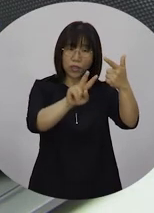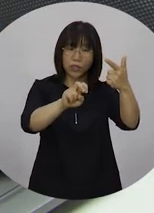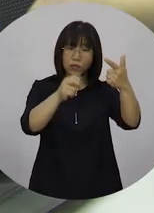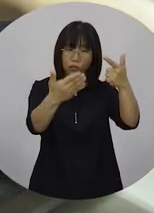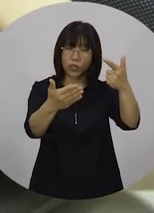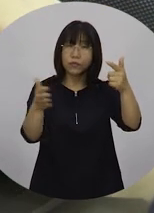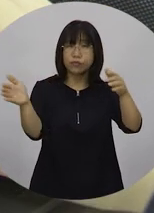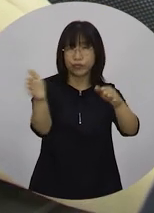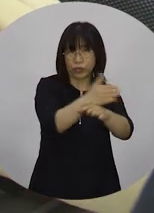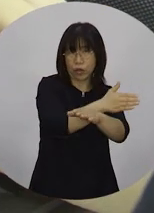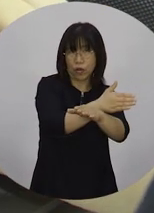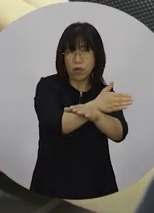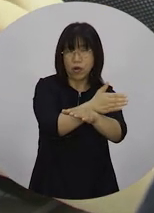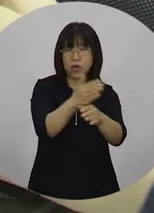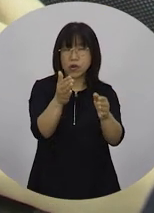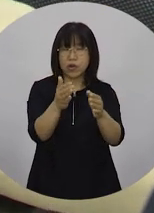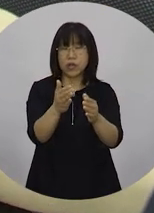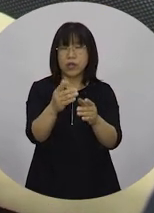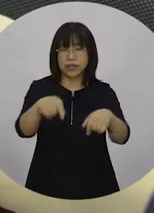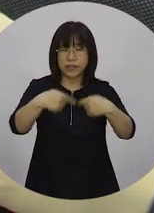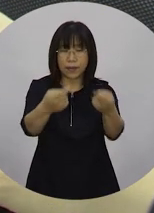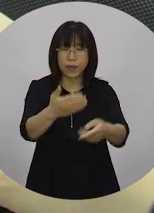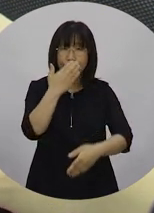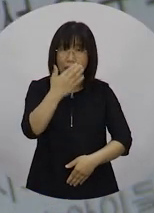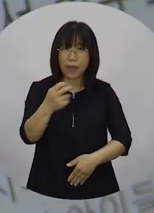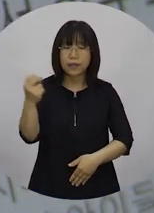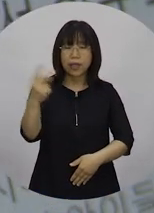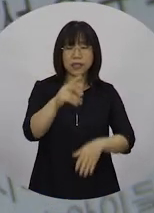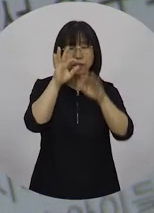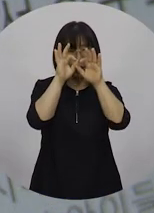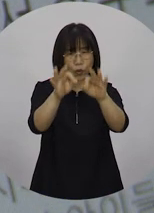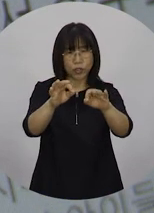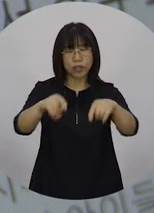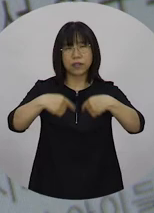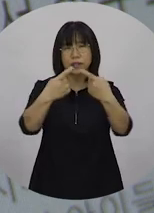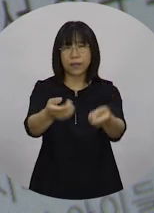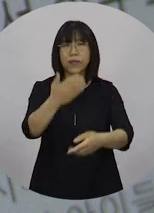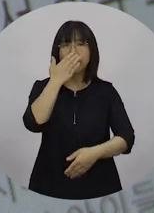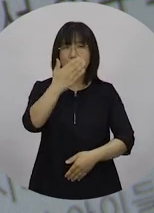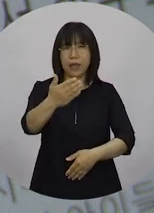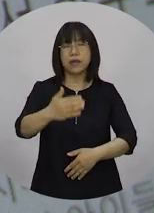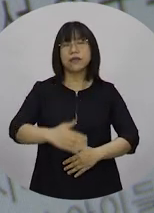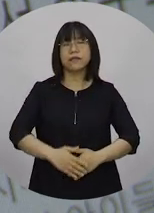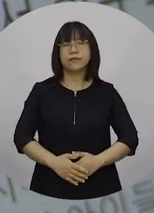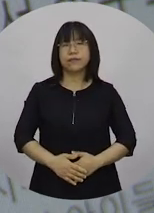3시부터 실시간으로 참여할 수 있으며 다시 보기를 통해서도 시청할 수 있습니다.